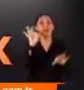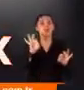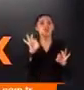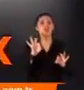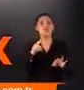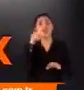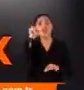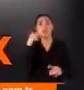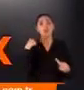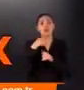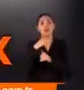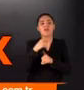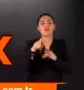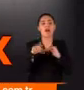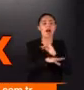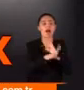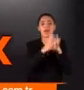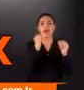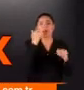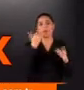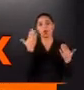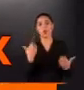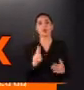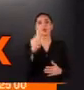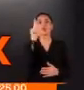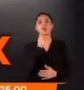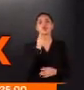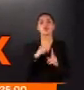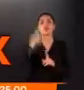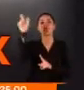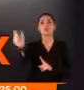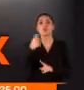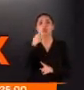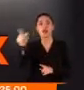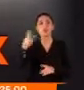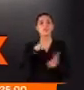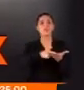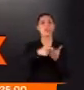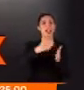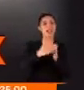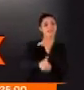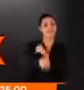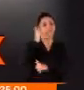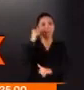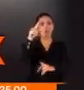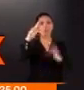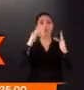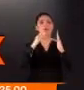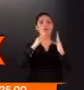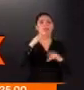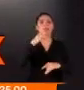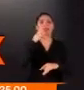ama neyse ki bu kez hiç kimse hayatını kaybetmedi. 71 yaşındaki Dursun Arslan tarladan eve dönüyordu. Hemzemin geçitteki